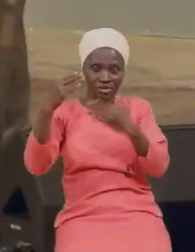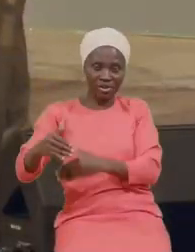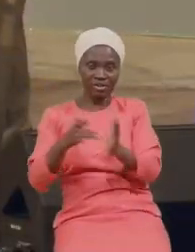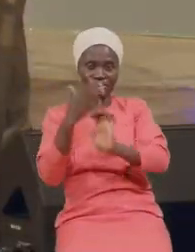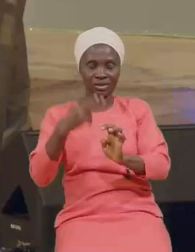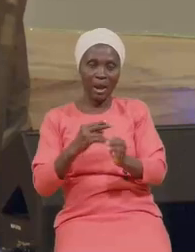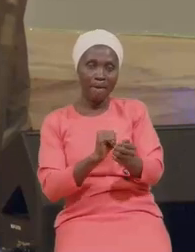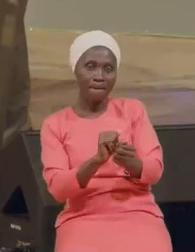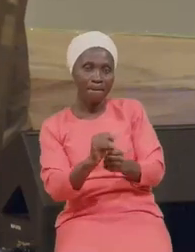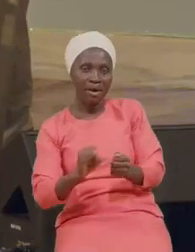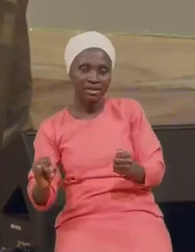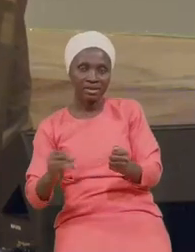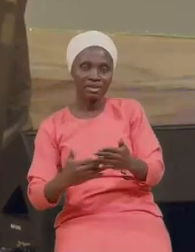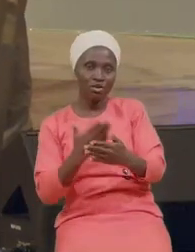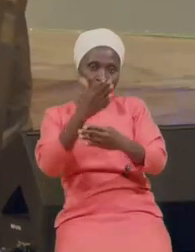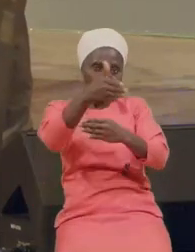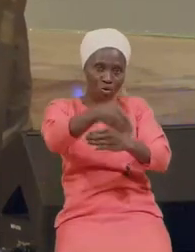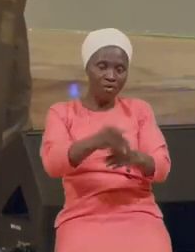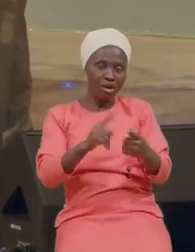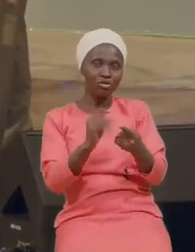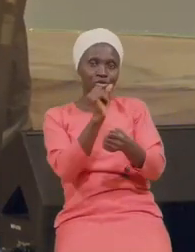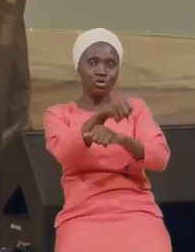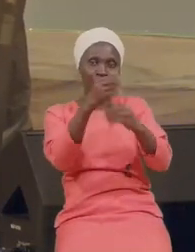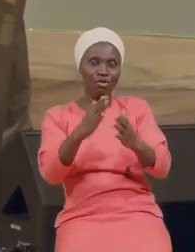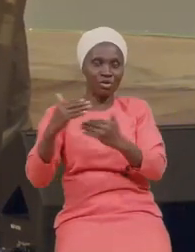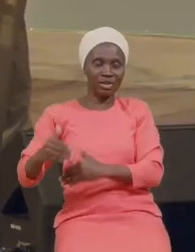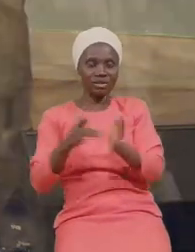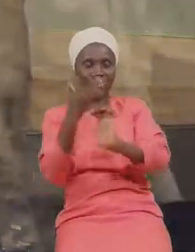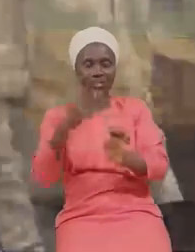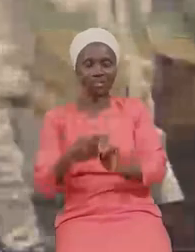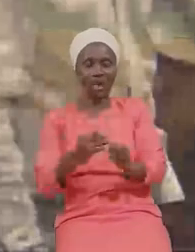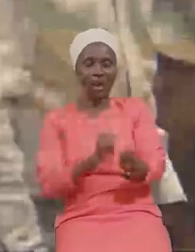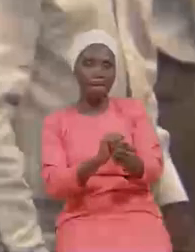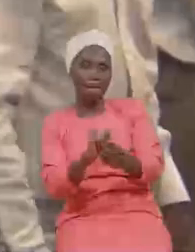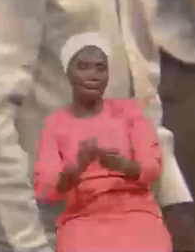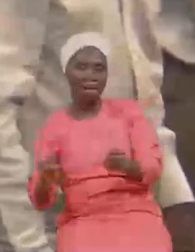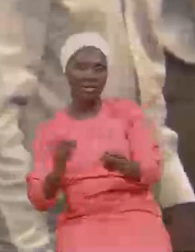conquérant tu passes à l'autre bord de vainqueur